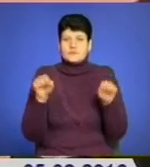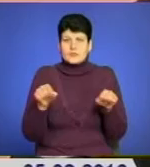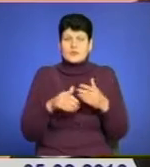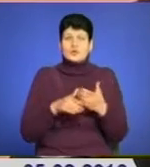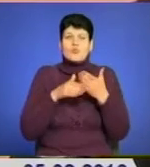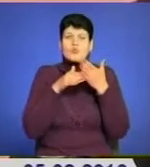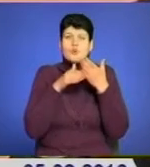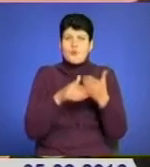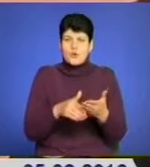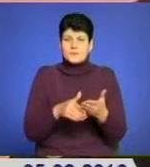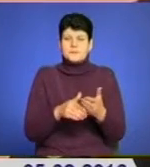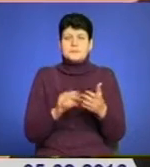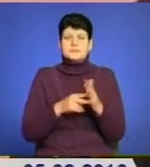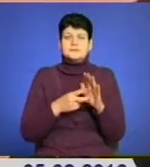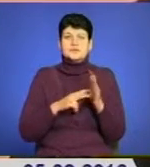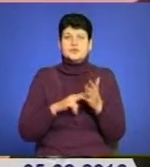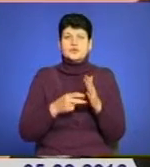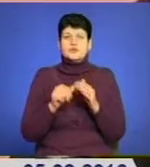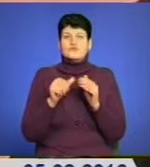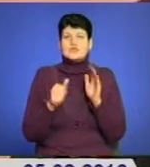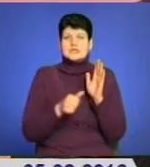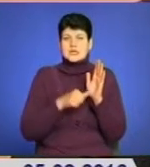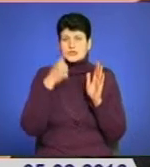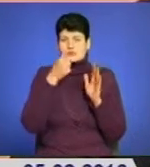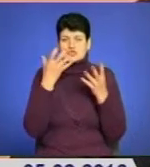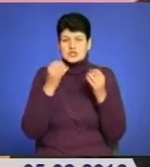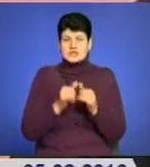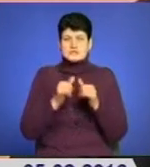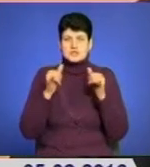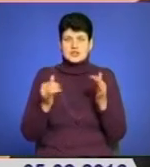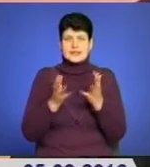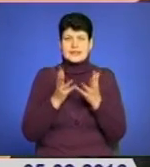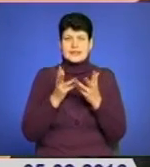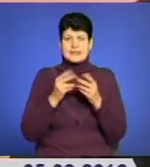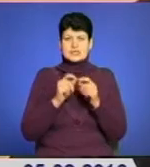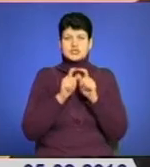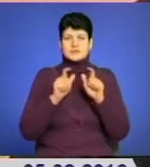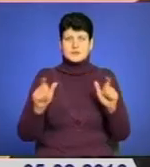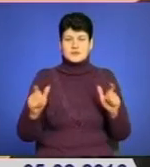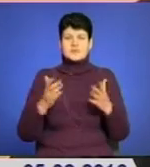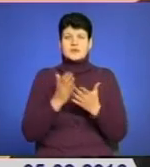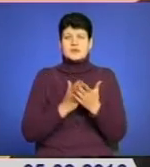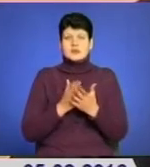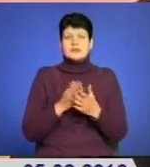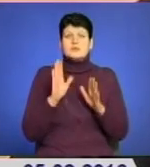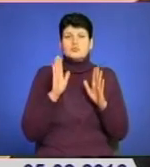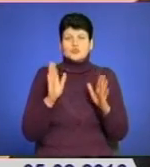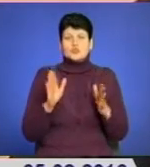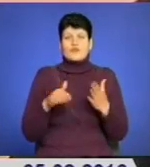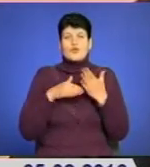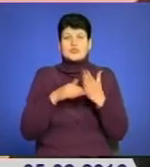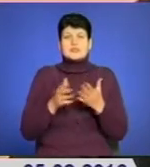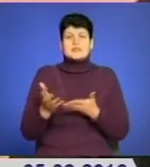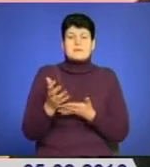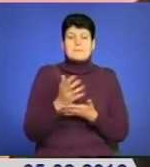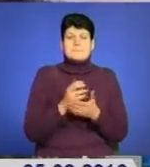допомоги, тобто плануємо у 2016 році ще збільшити кількість штабів, оперативних центрів, де будуть волонтери збиратись, де вони